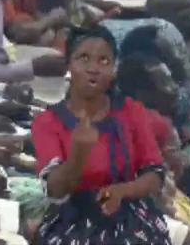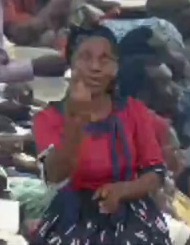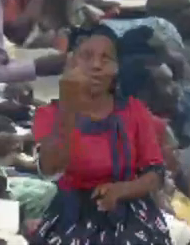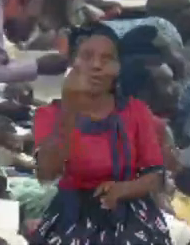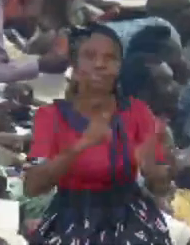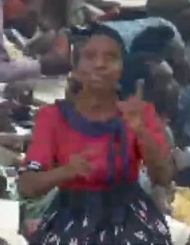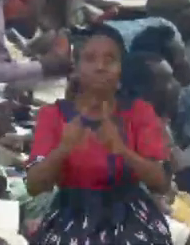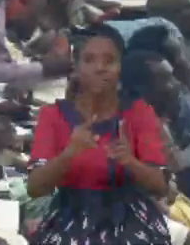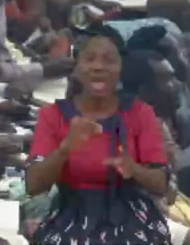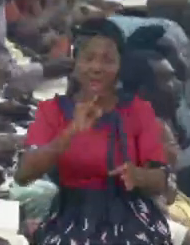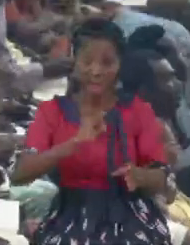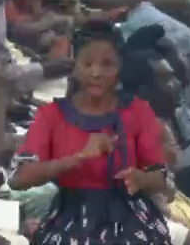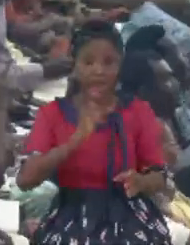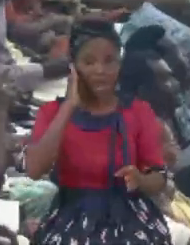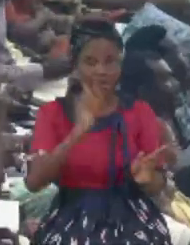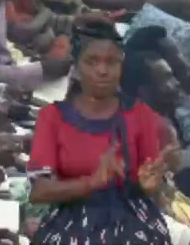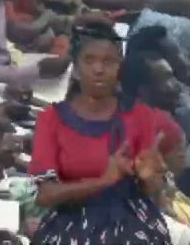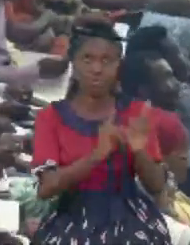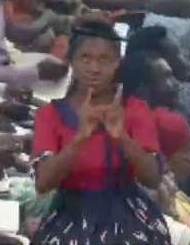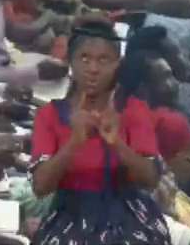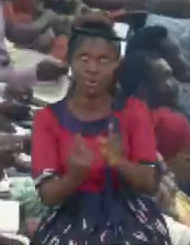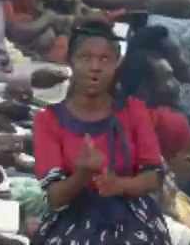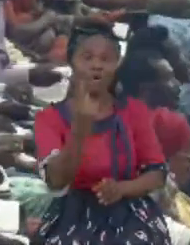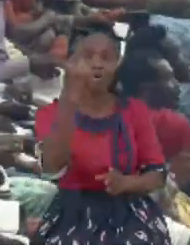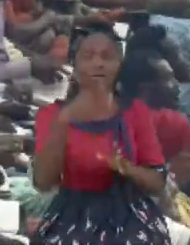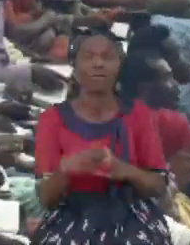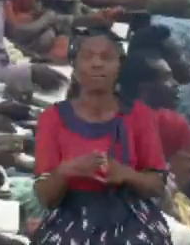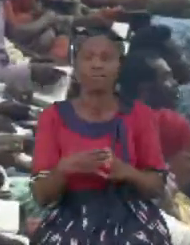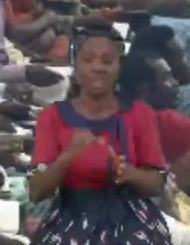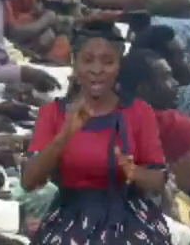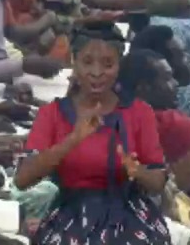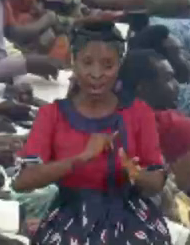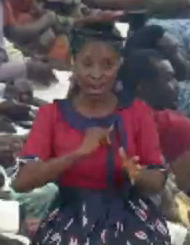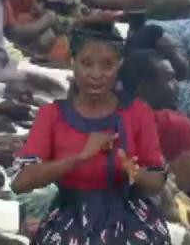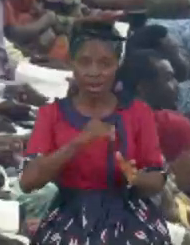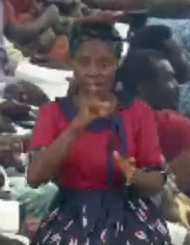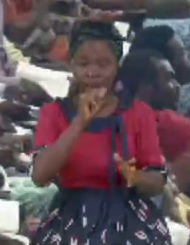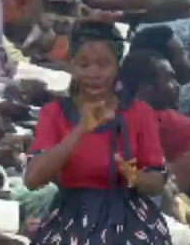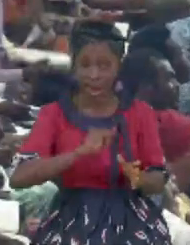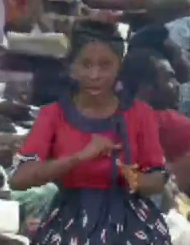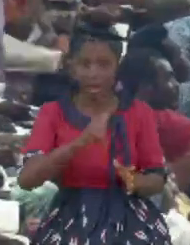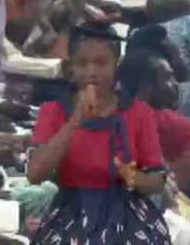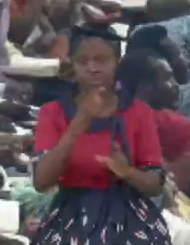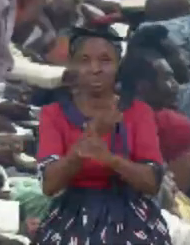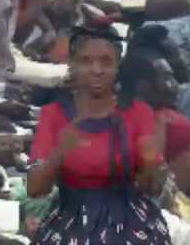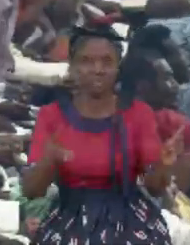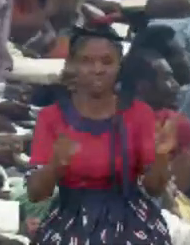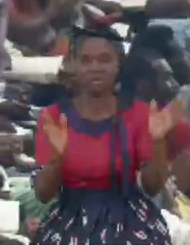Je vais monter. Je suis délivré, gloire à Dieu.